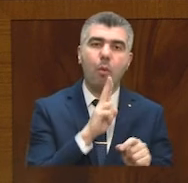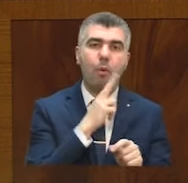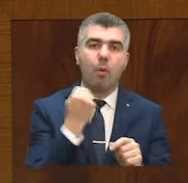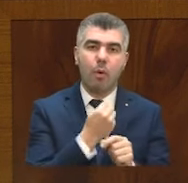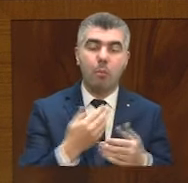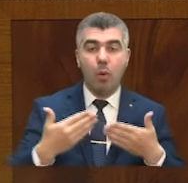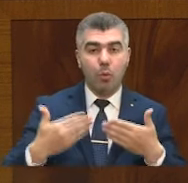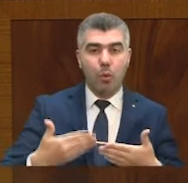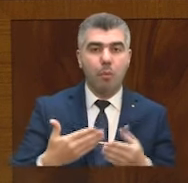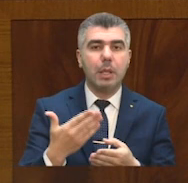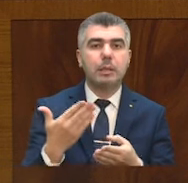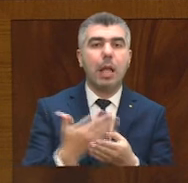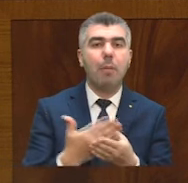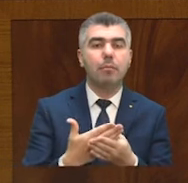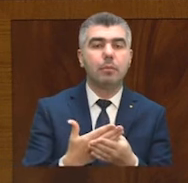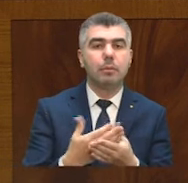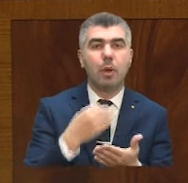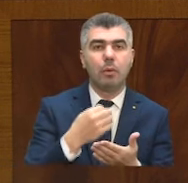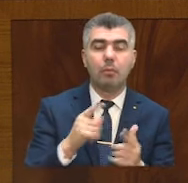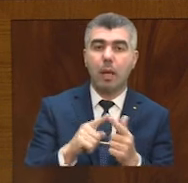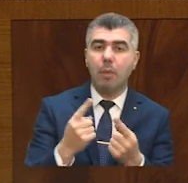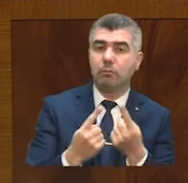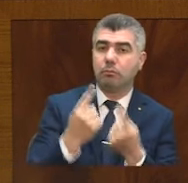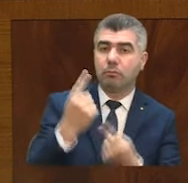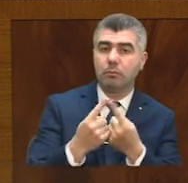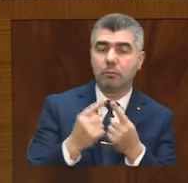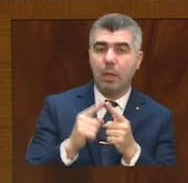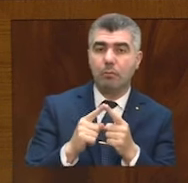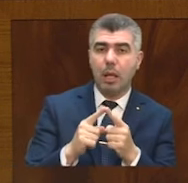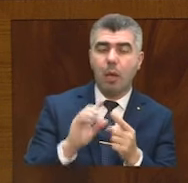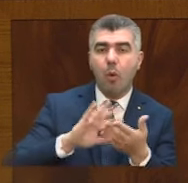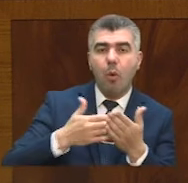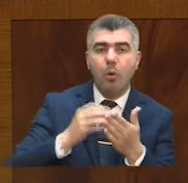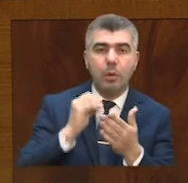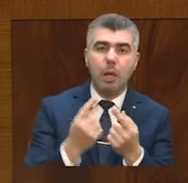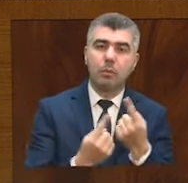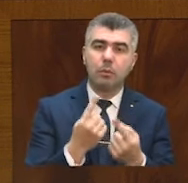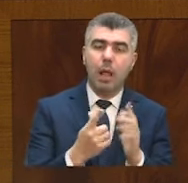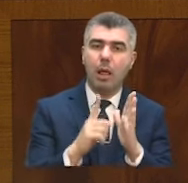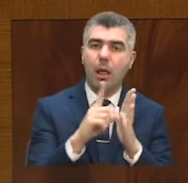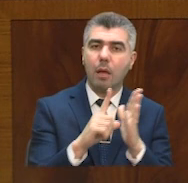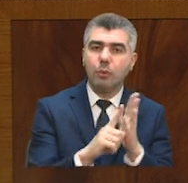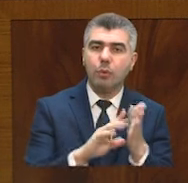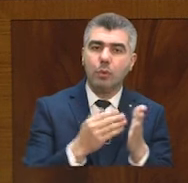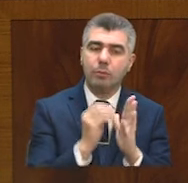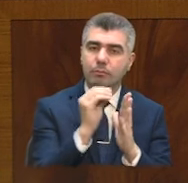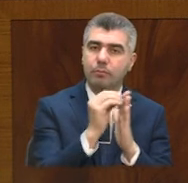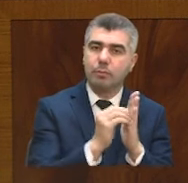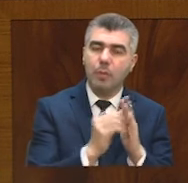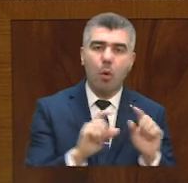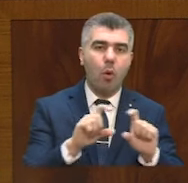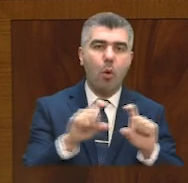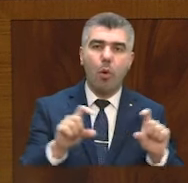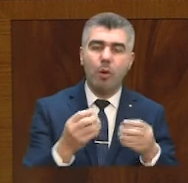انتم السبب نتيجه خلق انتظارات وهميه انقلبتم عليها بنظام الماسي الذي كان عنوانه